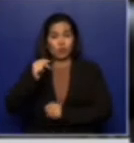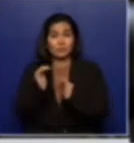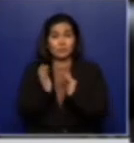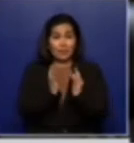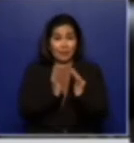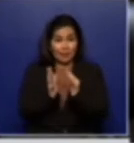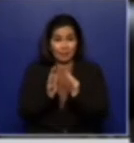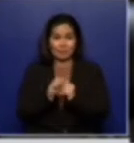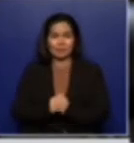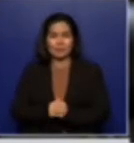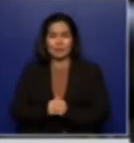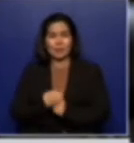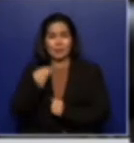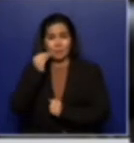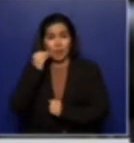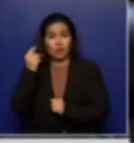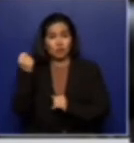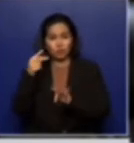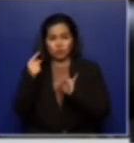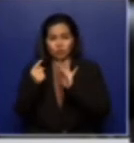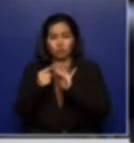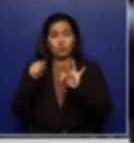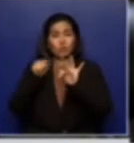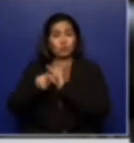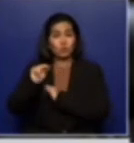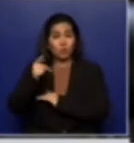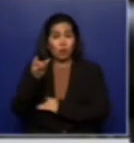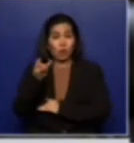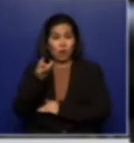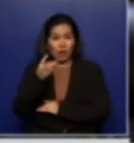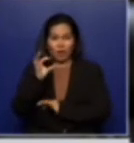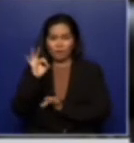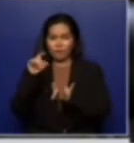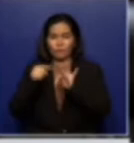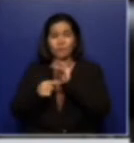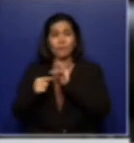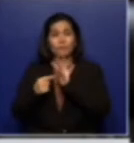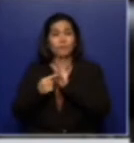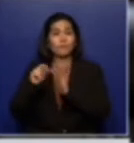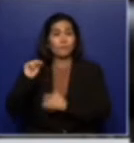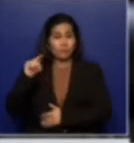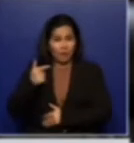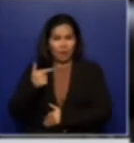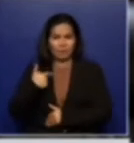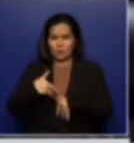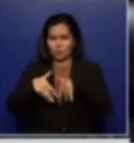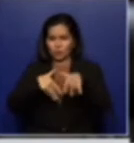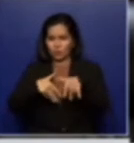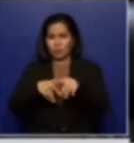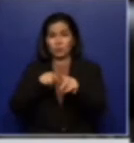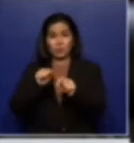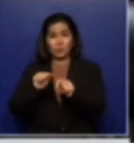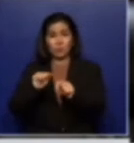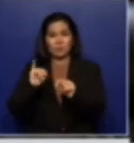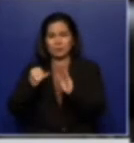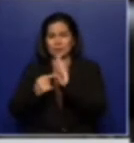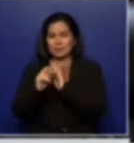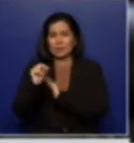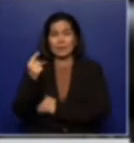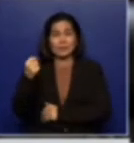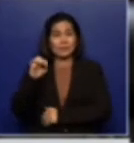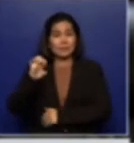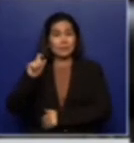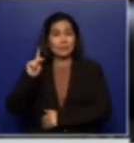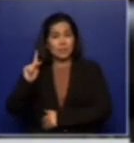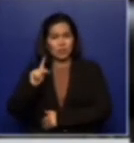นชาวบ้านทุ่งกระฟ้างคลองหินลับตำบลวังไสและยังมีชาวตำบลจันทึกชาวตำบลคลอง